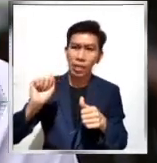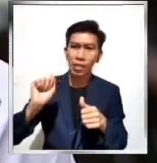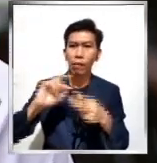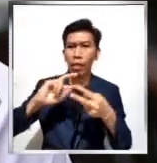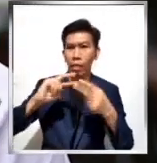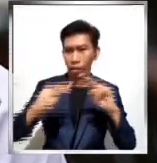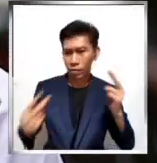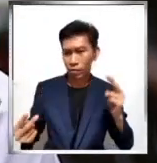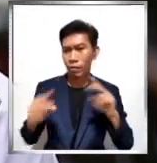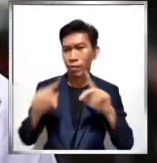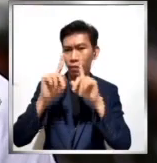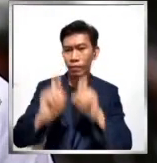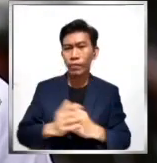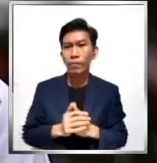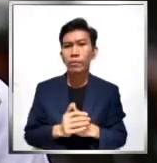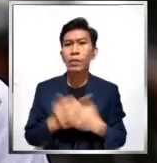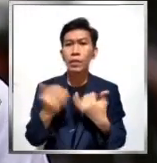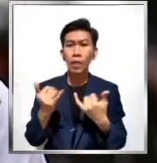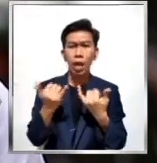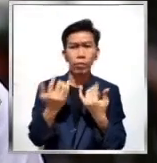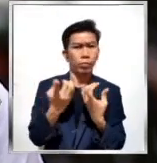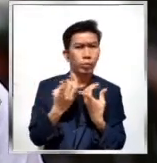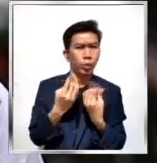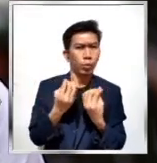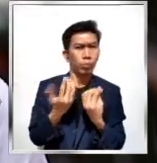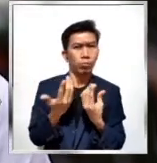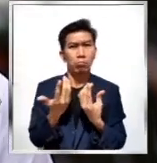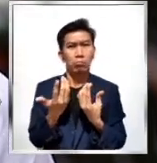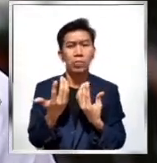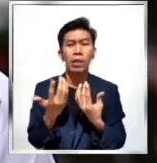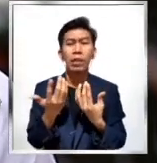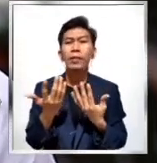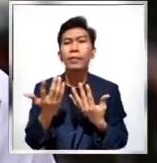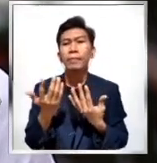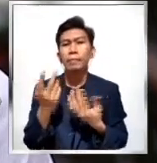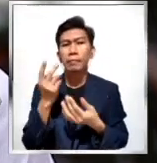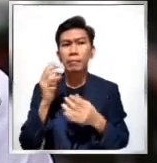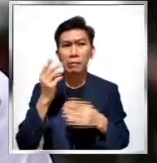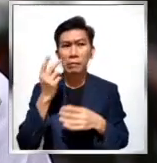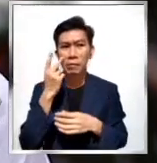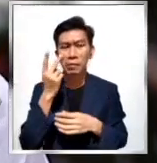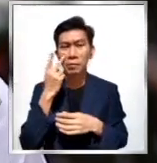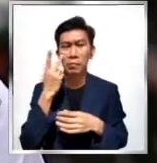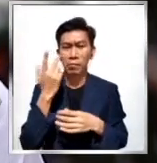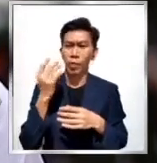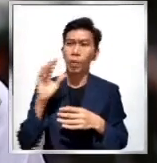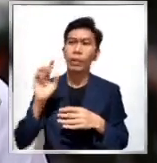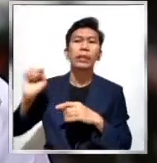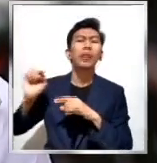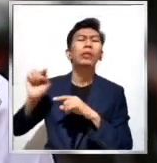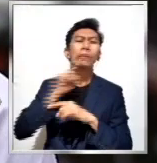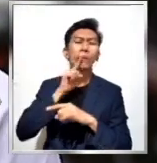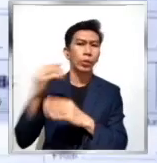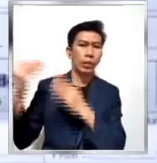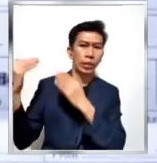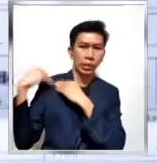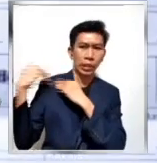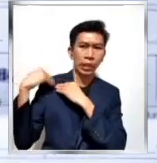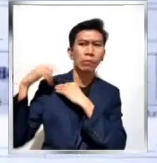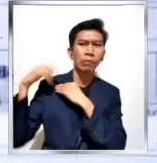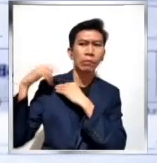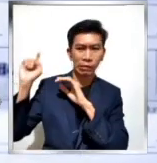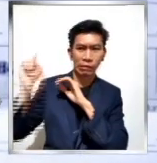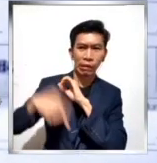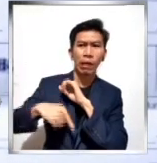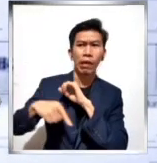But for now, what is clear is that they can be liable for damages for holding the body against the wishes of the family. Ayon